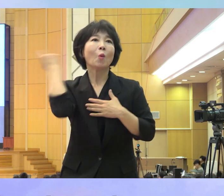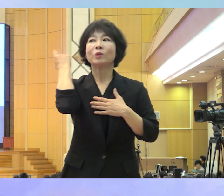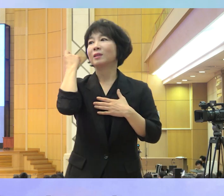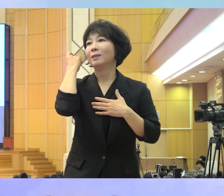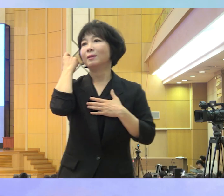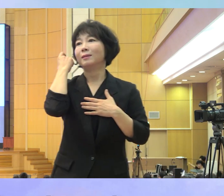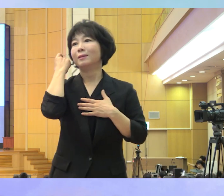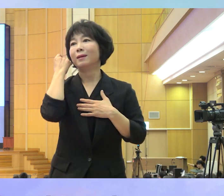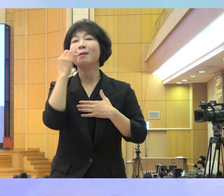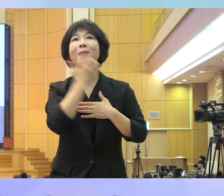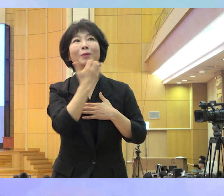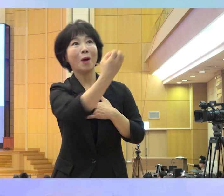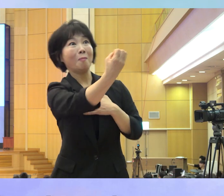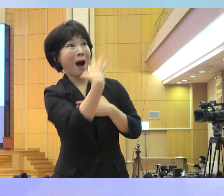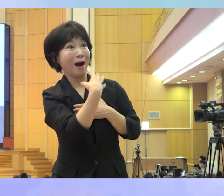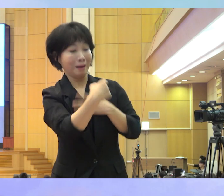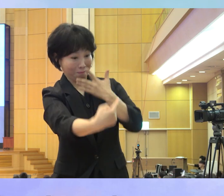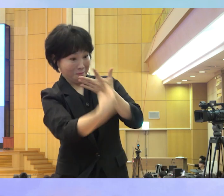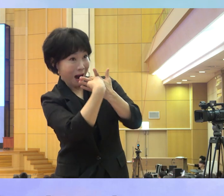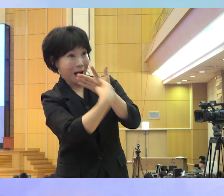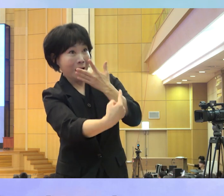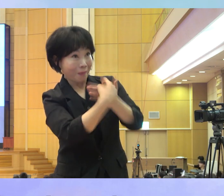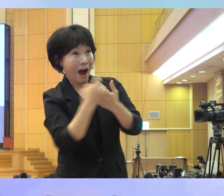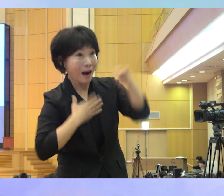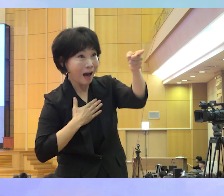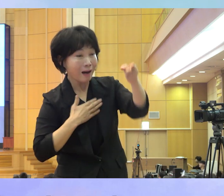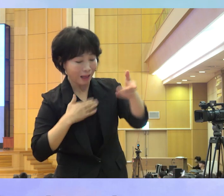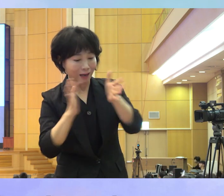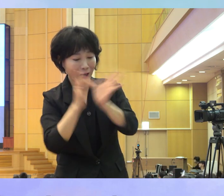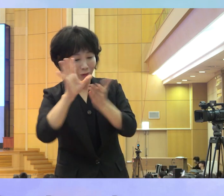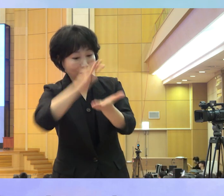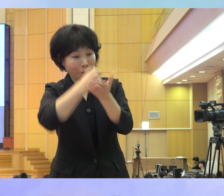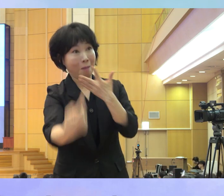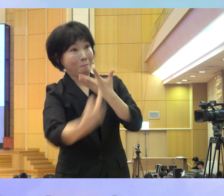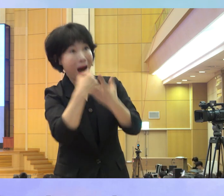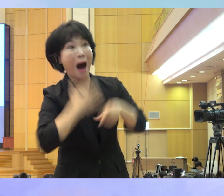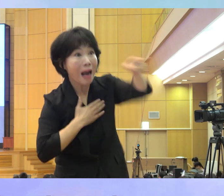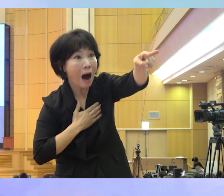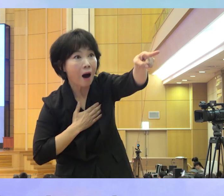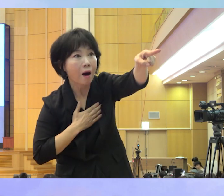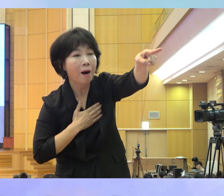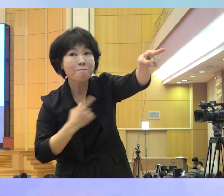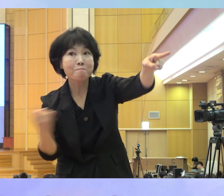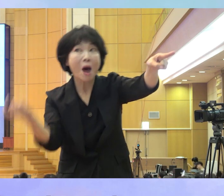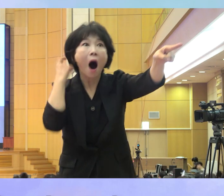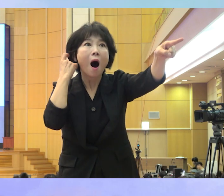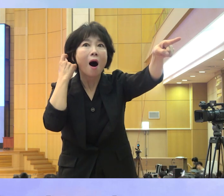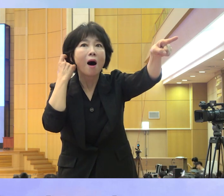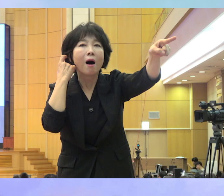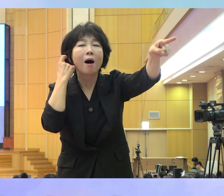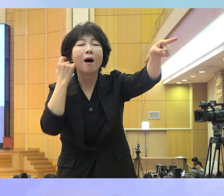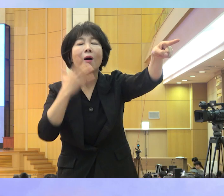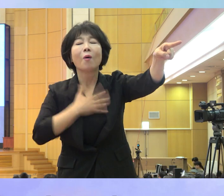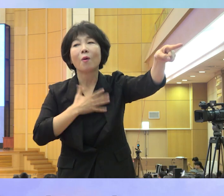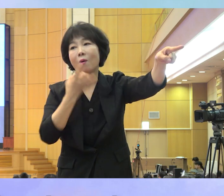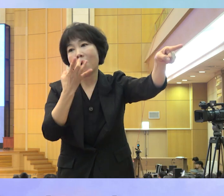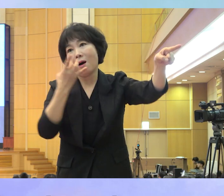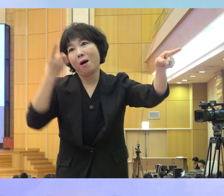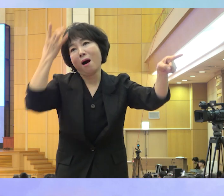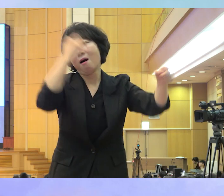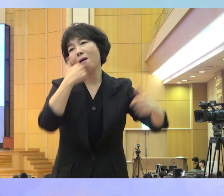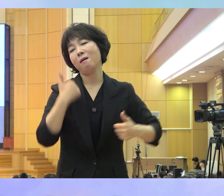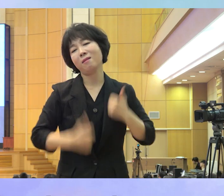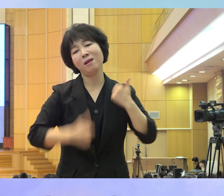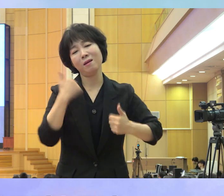그런 시인하는 소리를 듣고 싶어 했는데 마침 베드로가 주님은 그리스도시요, 그래